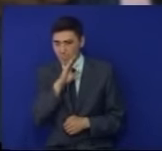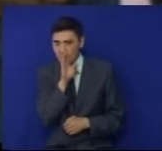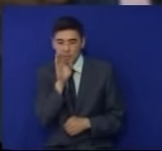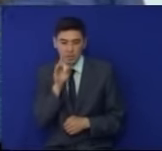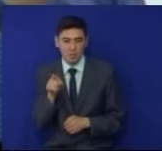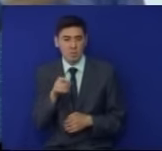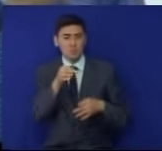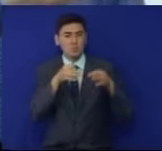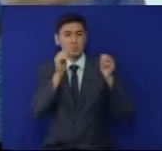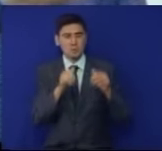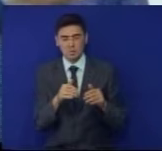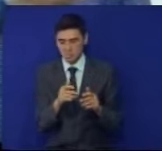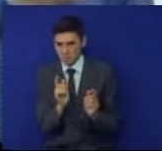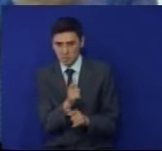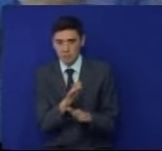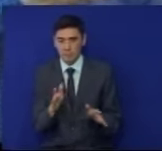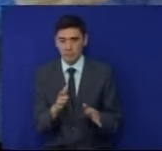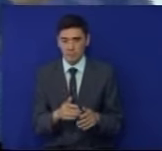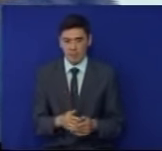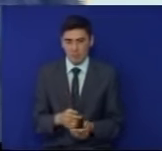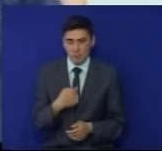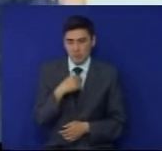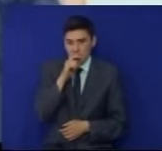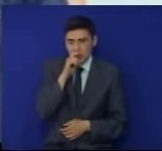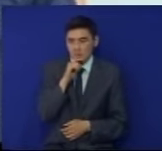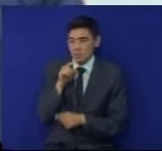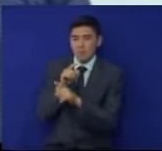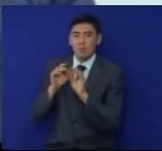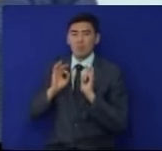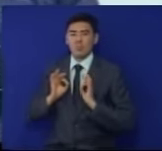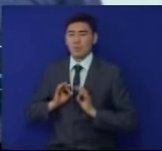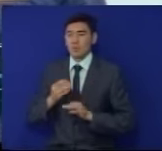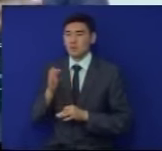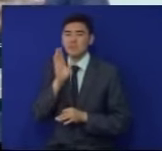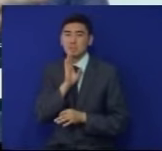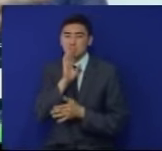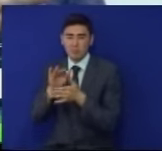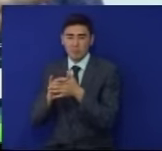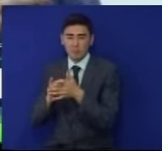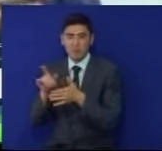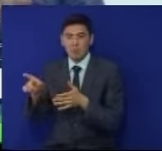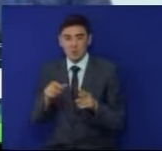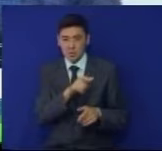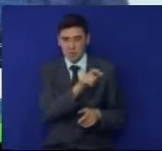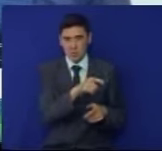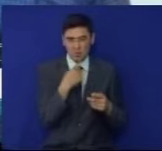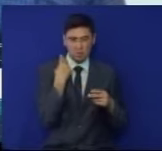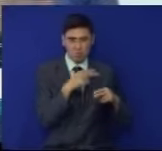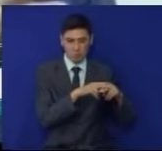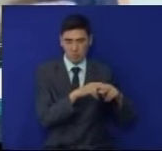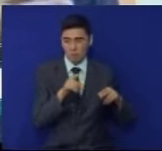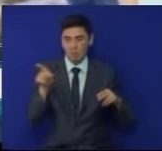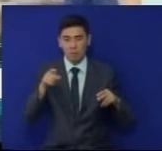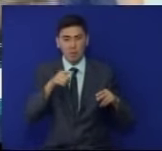суда. Прокурор, я не помню, как ее фамилия, она у подсудимого выискивала только